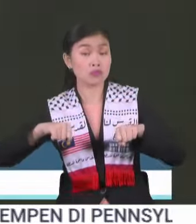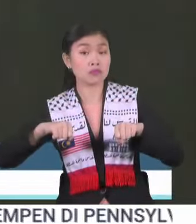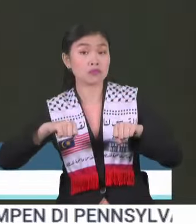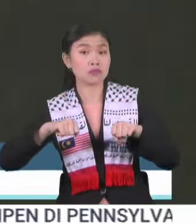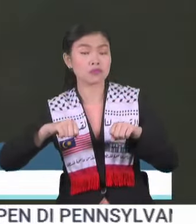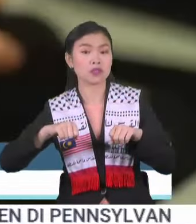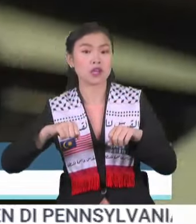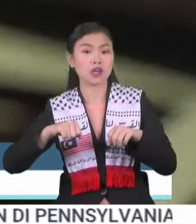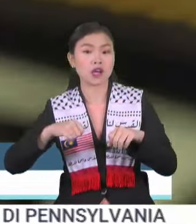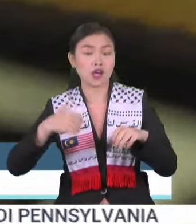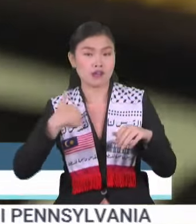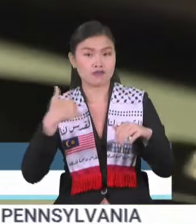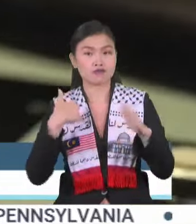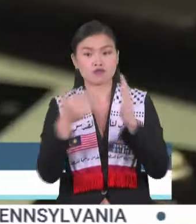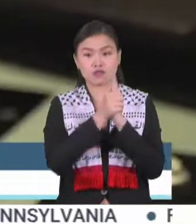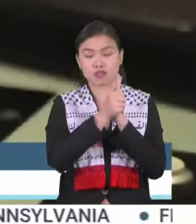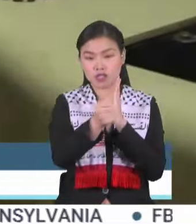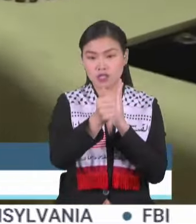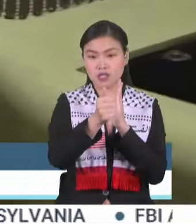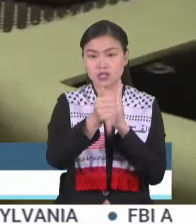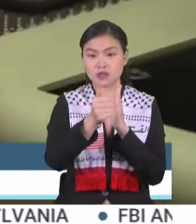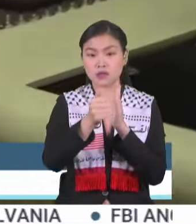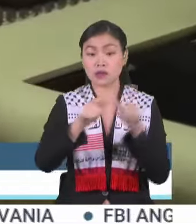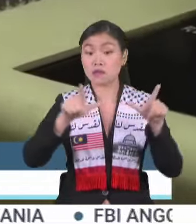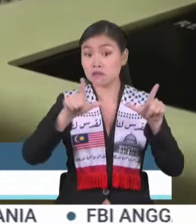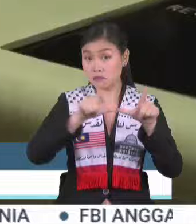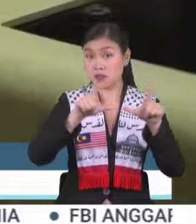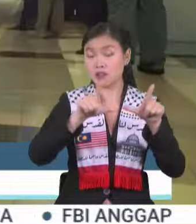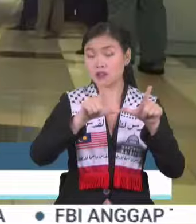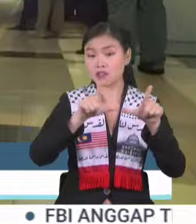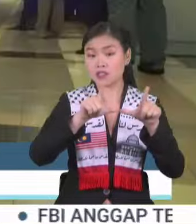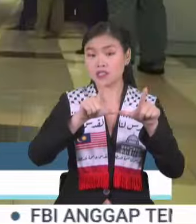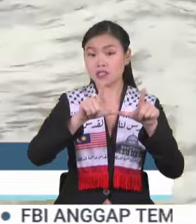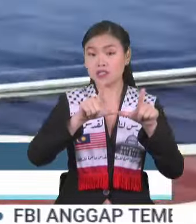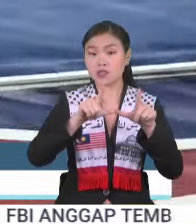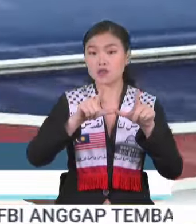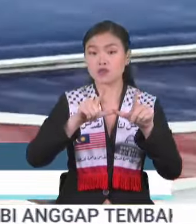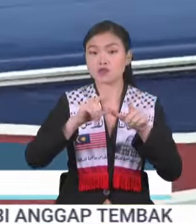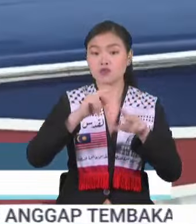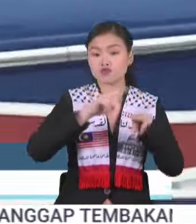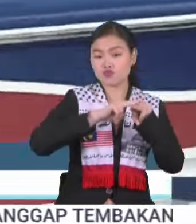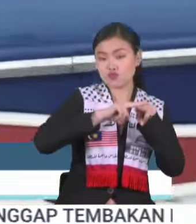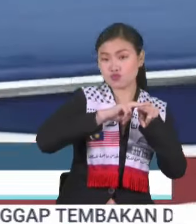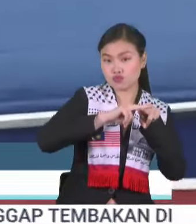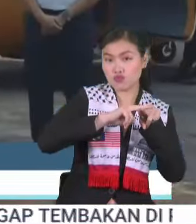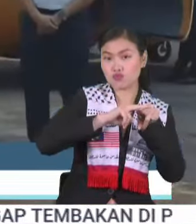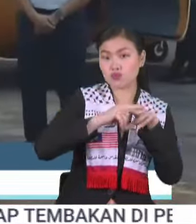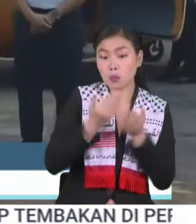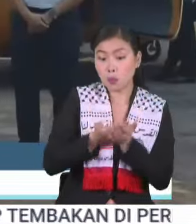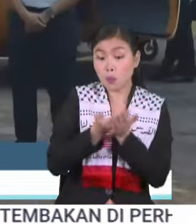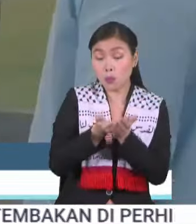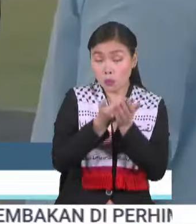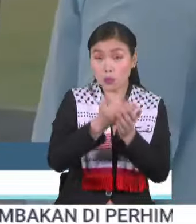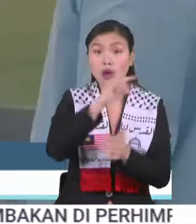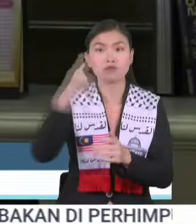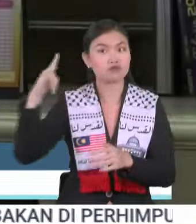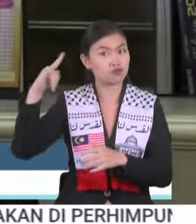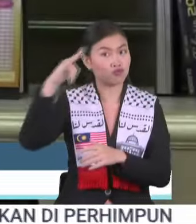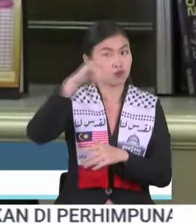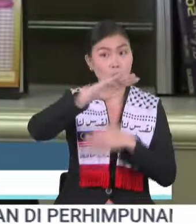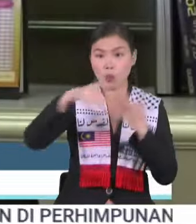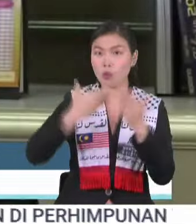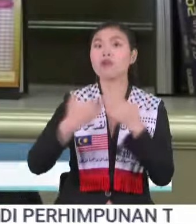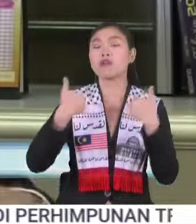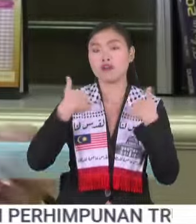juga berkemahiran serta mempunyai lesen memandu kereta api, bot serta kapal terbang.